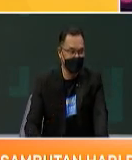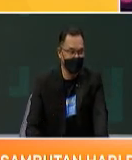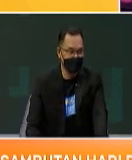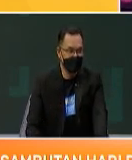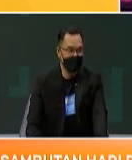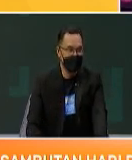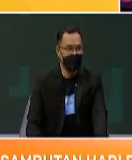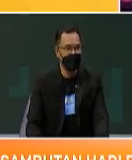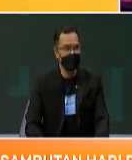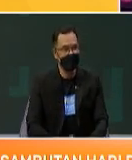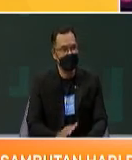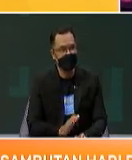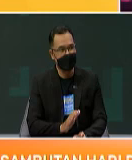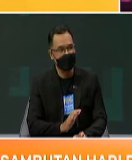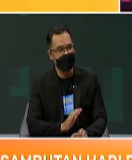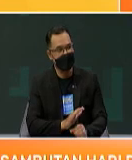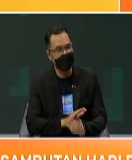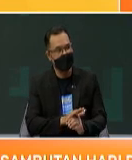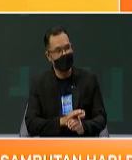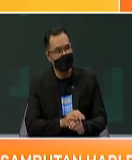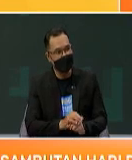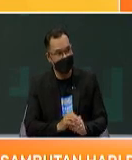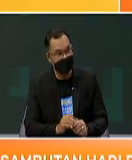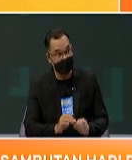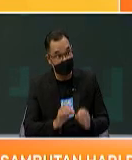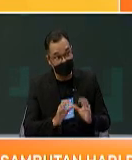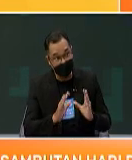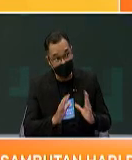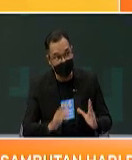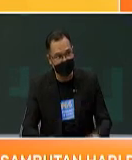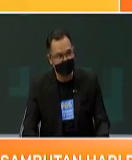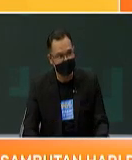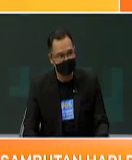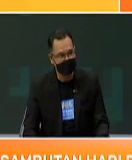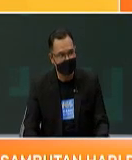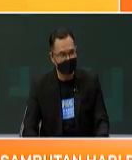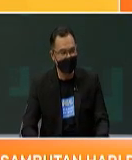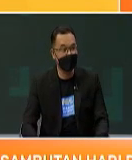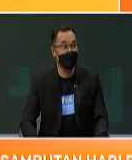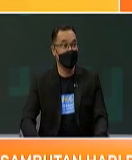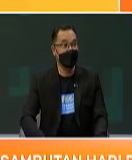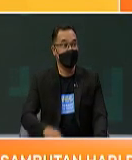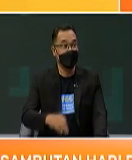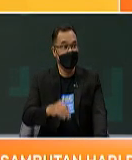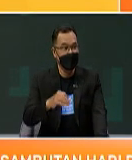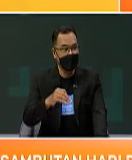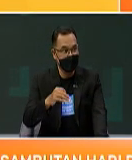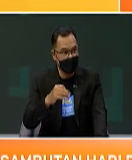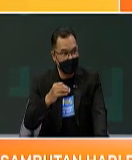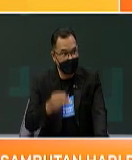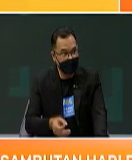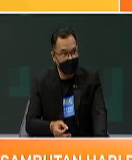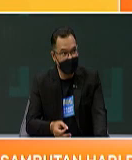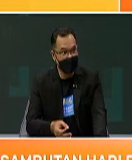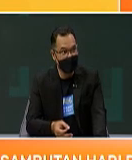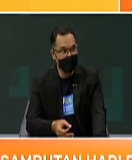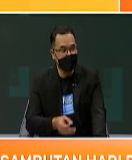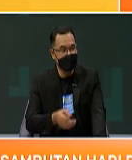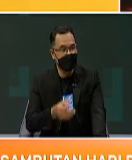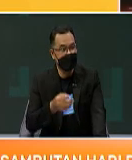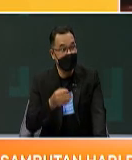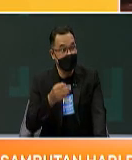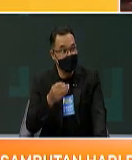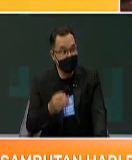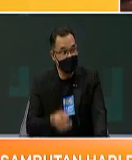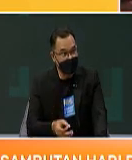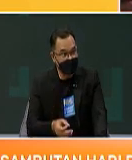wujud. Tetapi kita tidak bermakna kita berada di takut yang lama. Maksudnya kita kena fikir